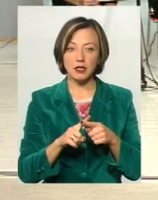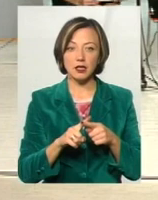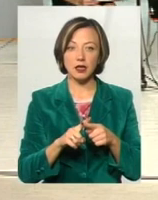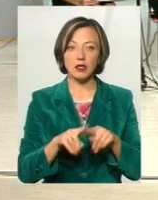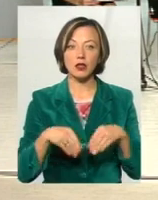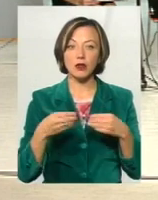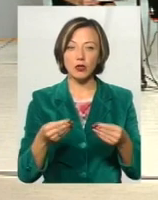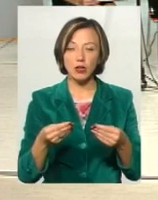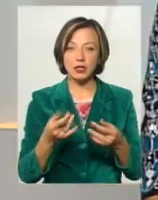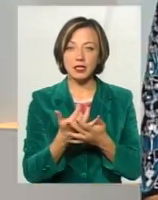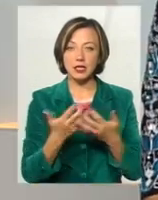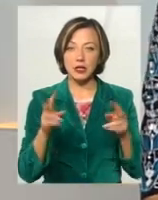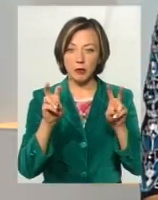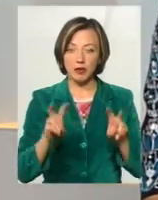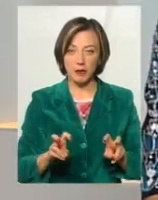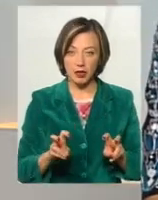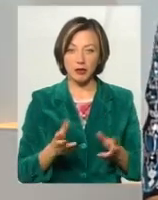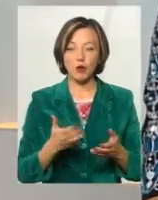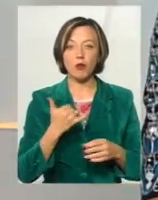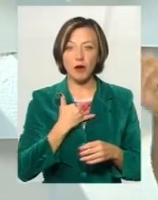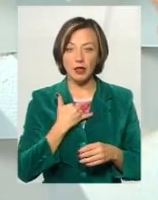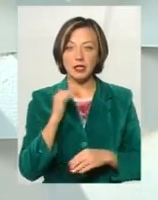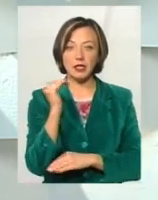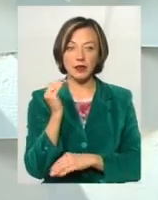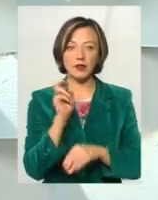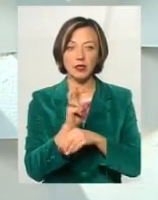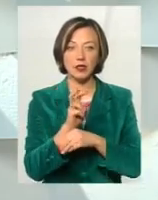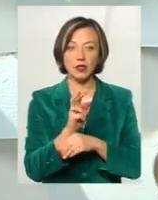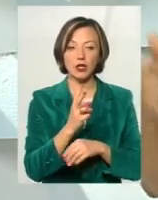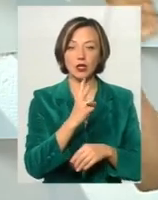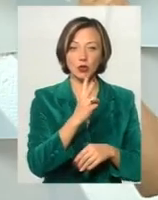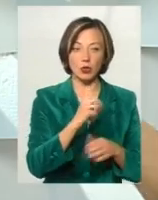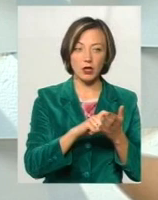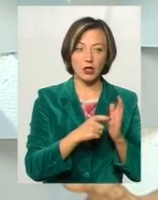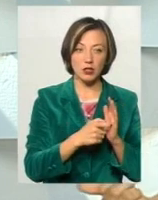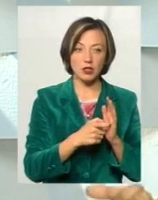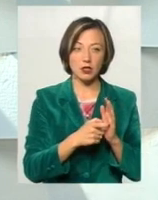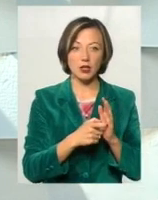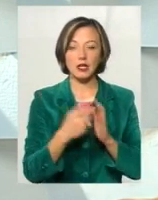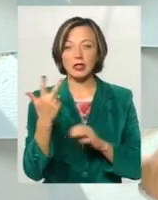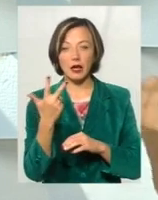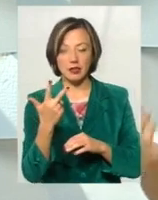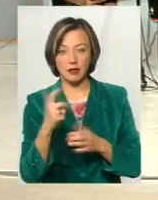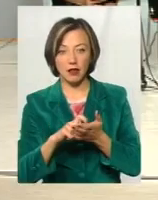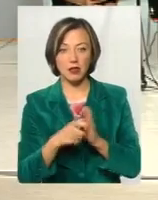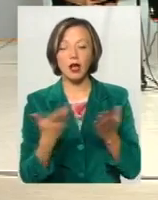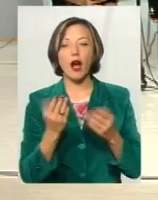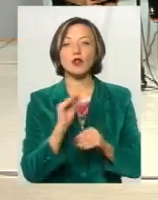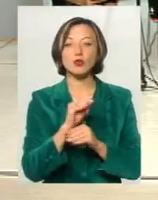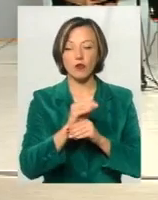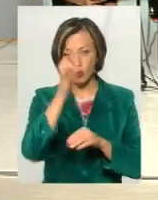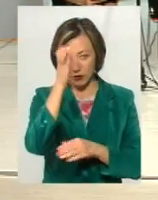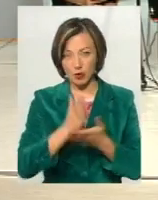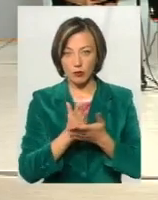надання консультацій з різних предметів. От в мене дітям. Дитина відвідує другий, одна дитина так. Школу, а друга третій клас. Так. Яка додаткова